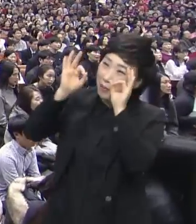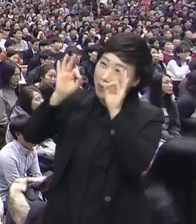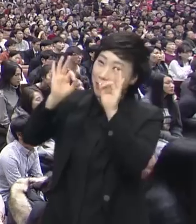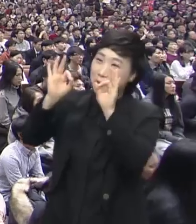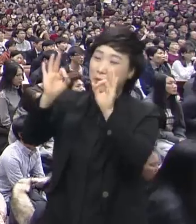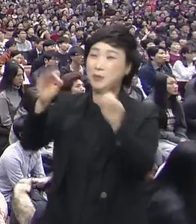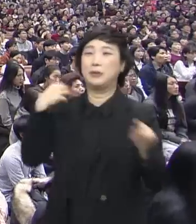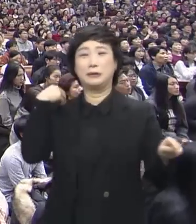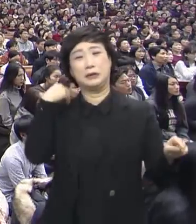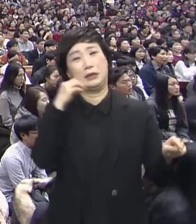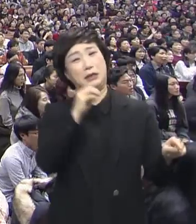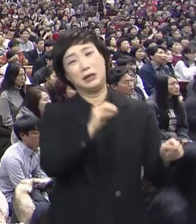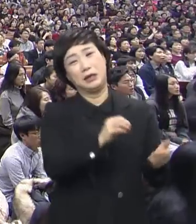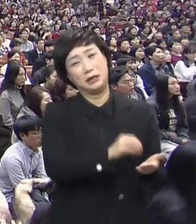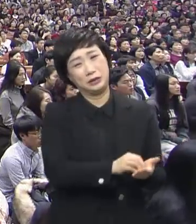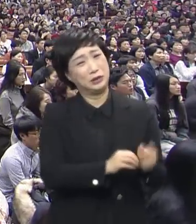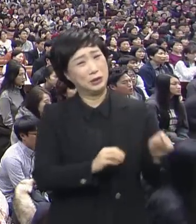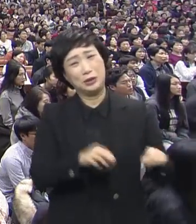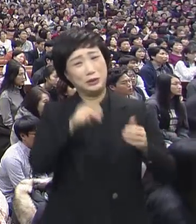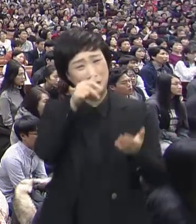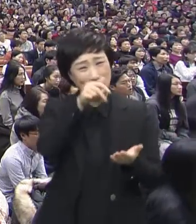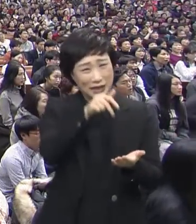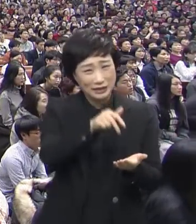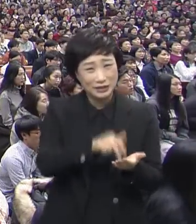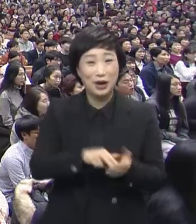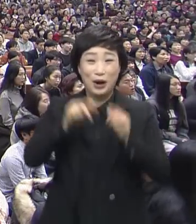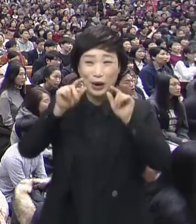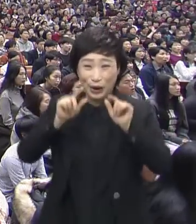십자가 보네.